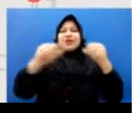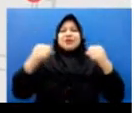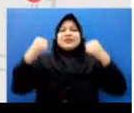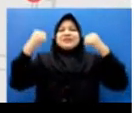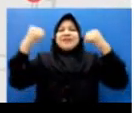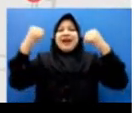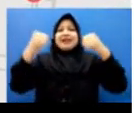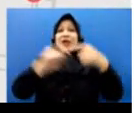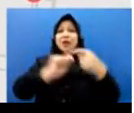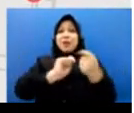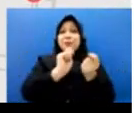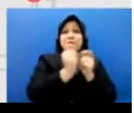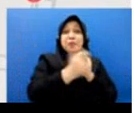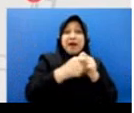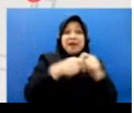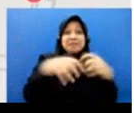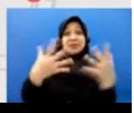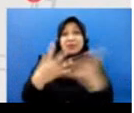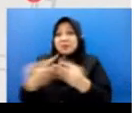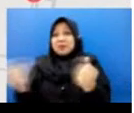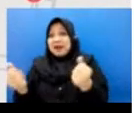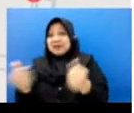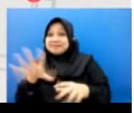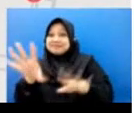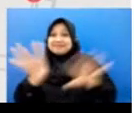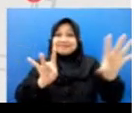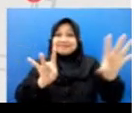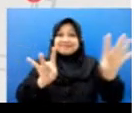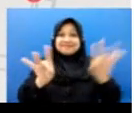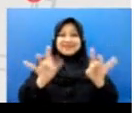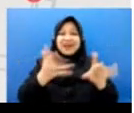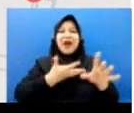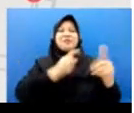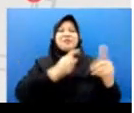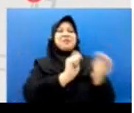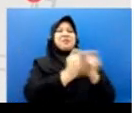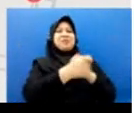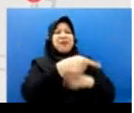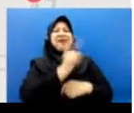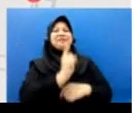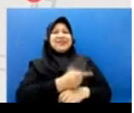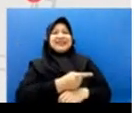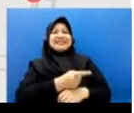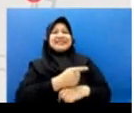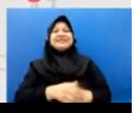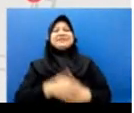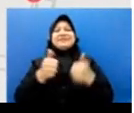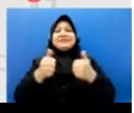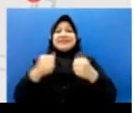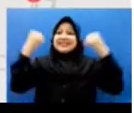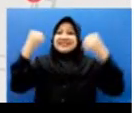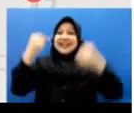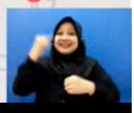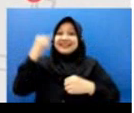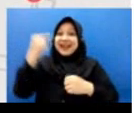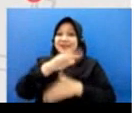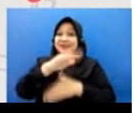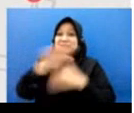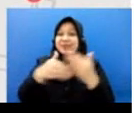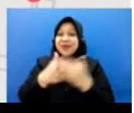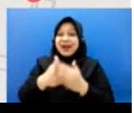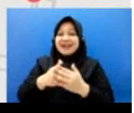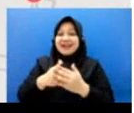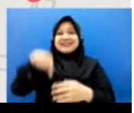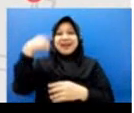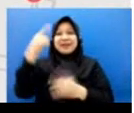pilih yang mana? Pastinya pilih untuk berubah ya. Baiklah, sehat-sehat semua. Kita ketemu lagi di segmen Inspirational Talk berikutnya. Terima kasih